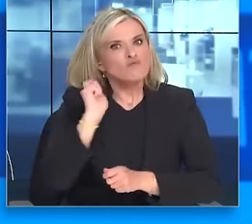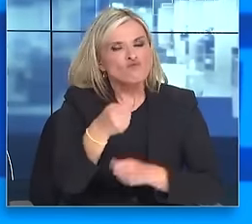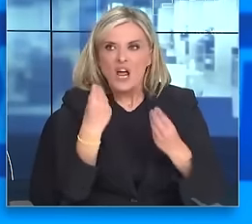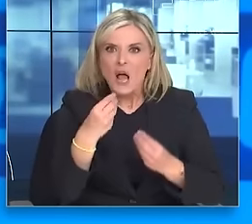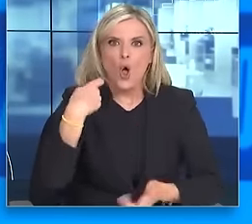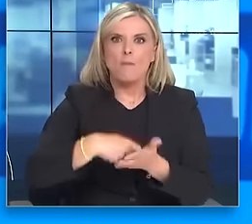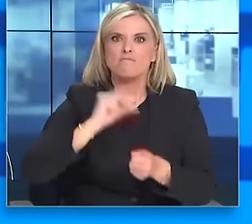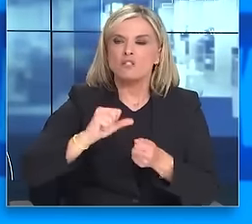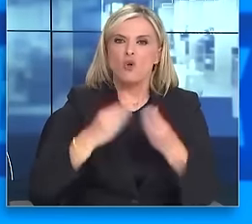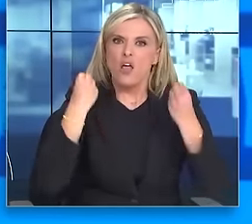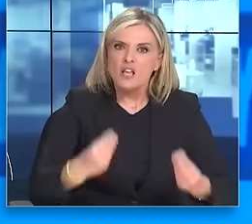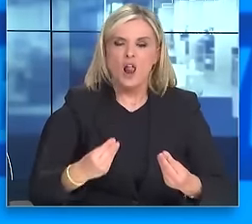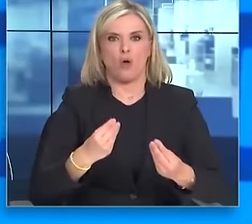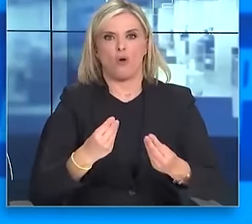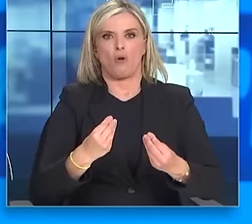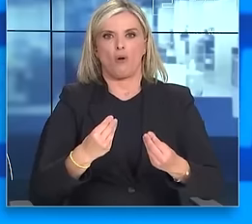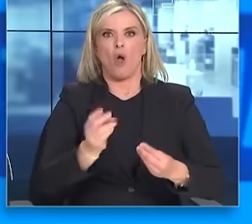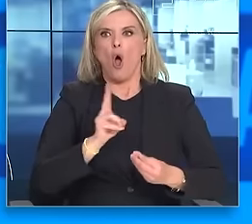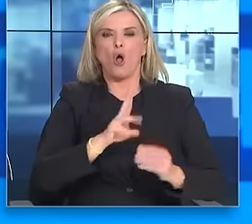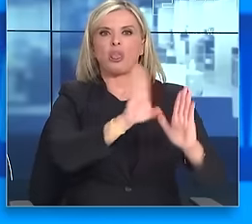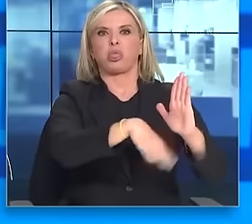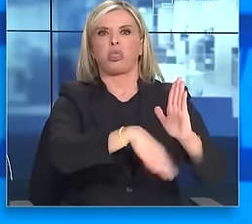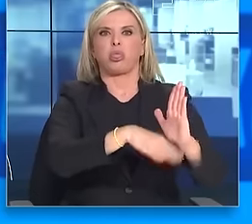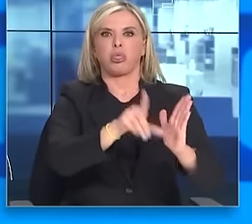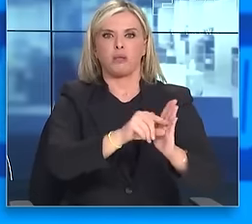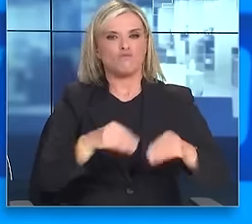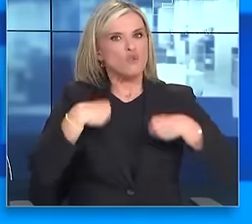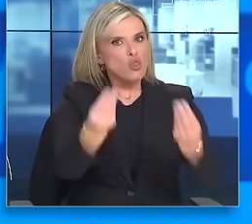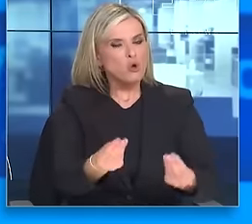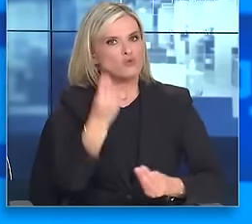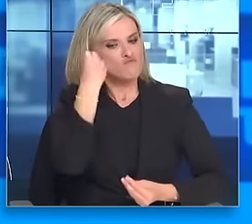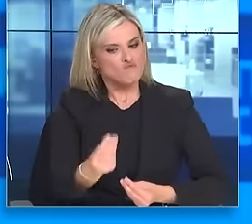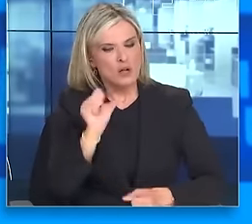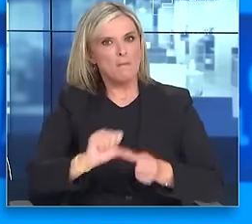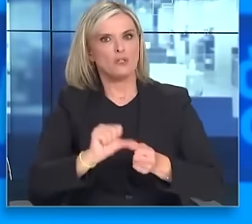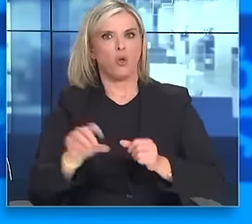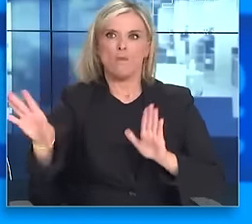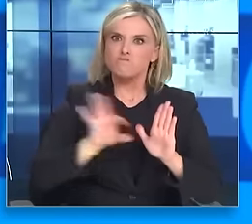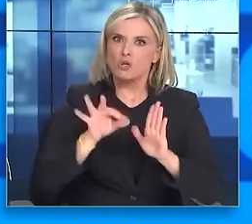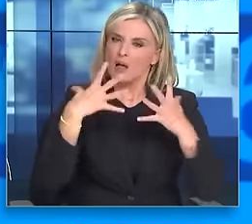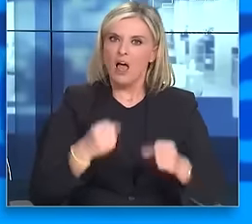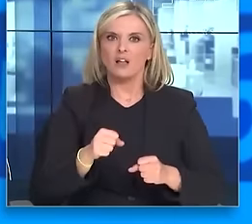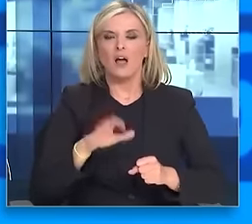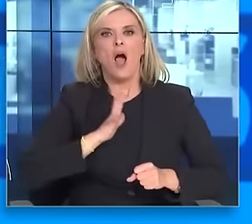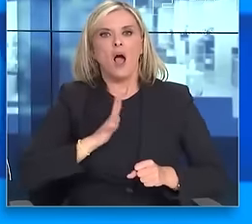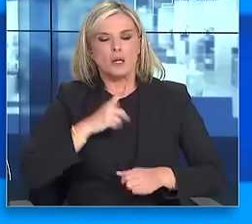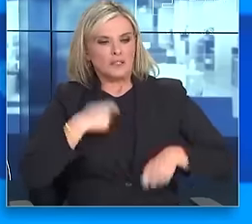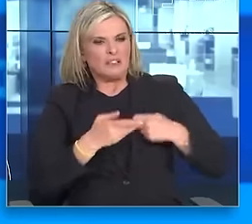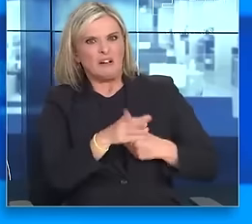καλύτερους εργαζόμενους. Έτσι δουλεύει και η αγορά εργασίας στα ζητήματα των μισθών. Άρα, δεν λέω ότι οι αυξήσεις των